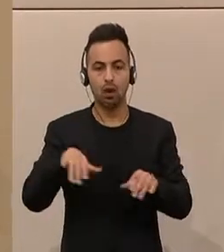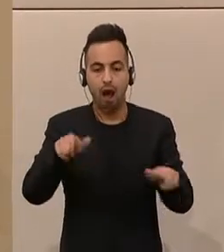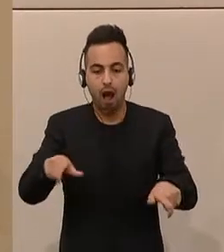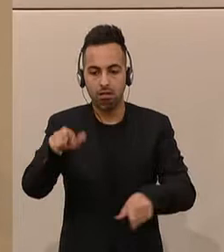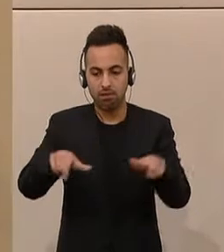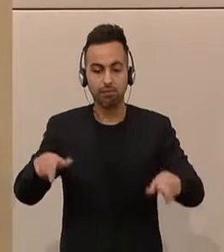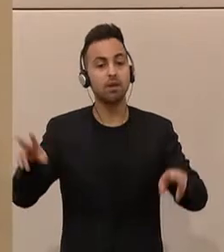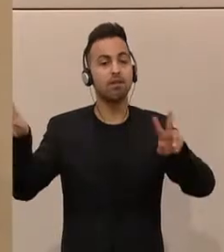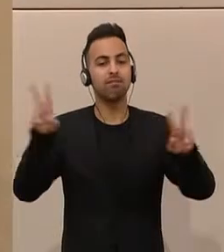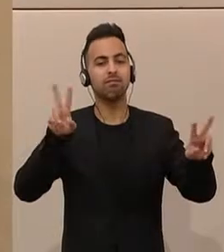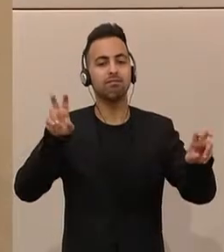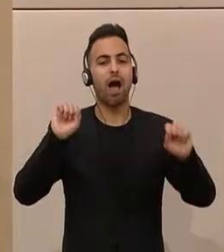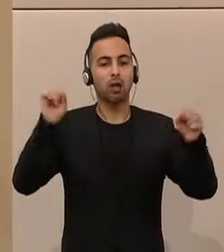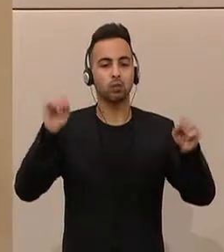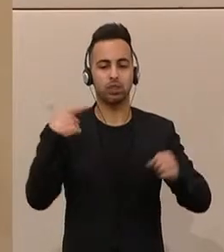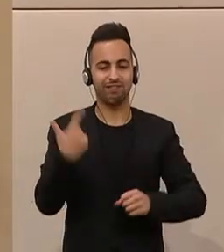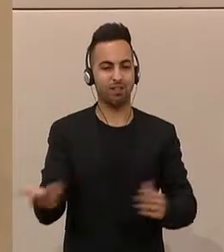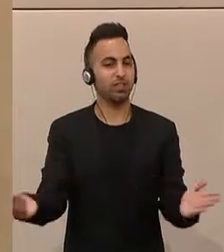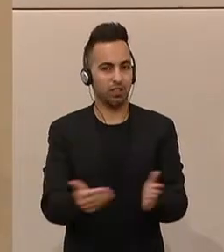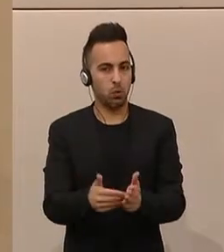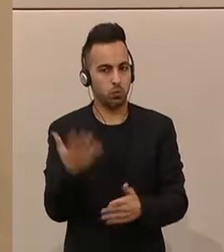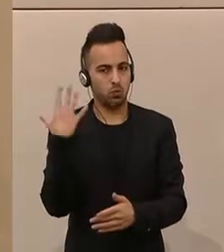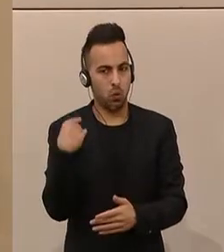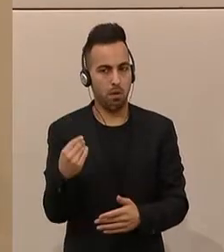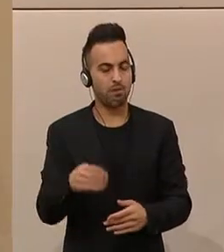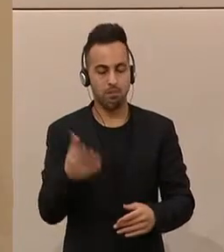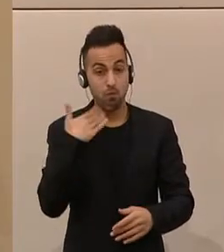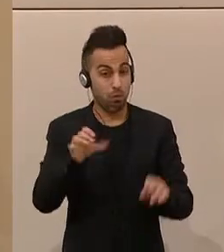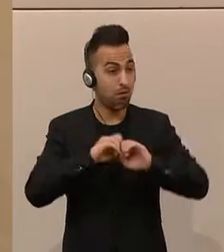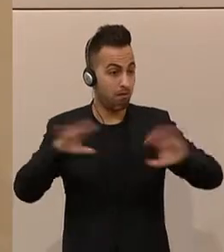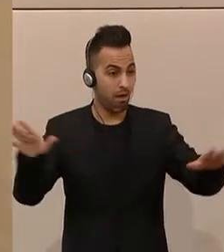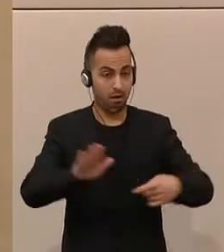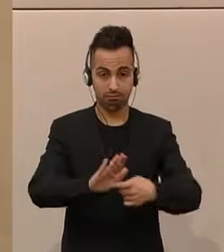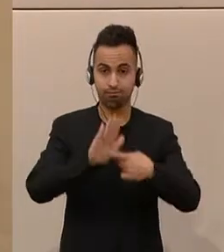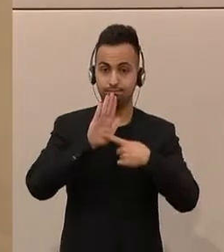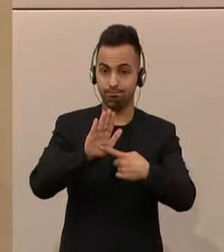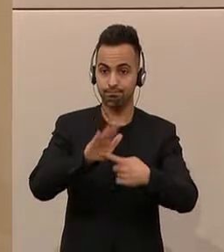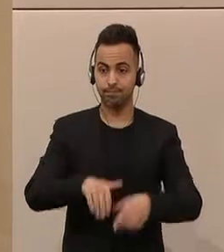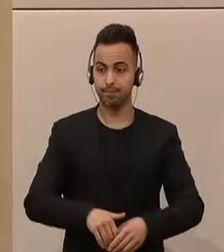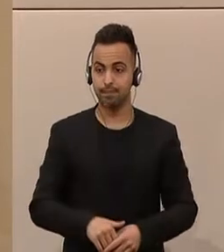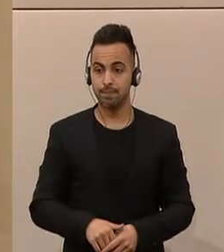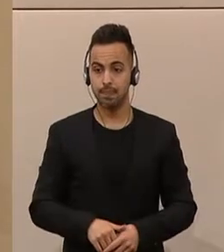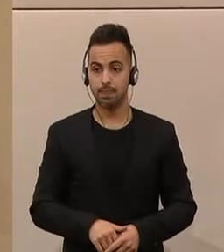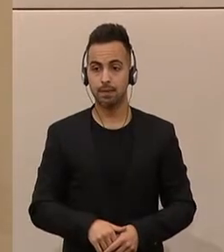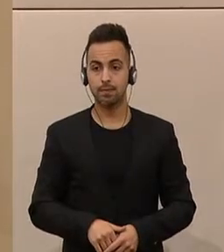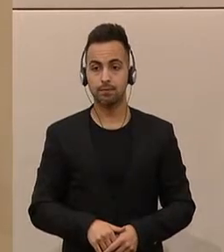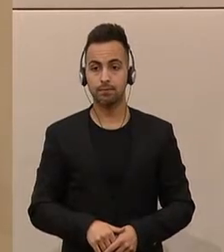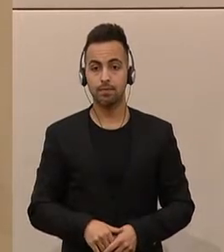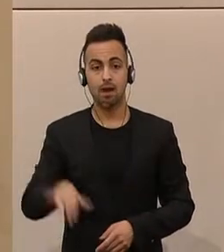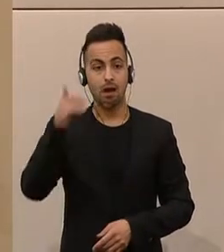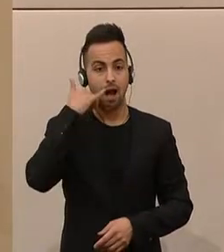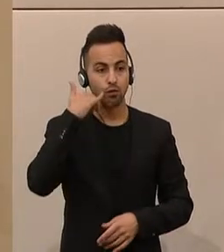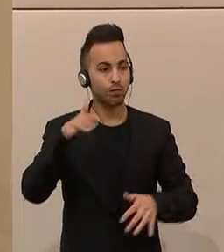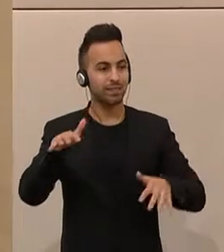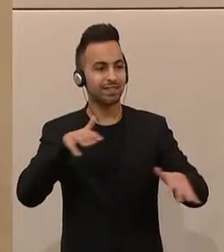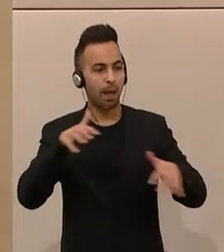worden über die Aktion 20.000. Und nur noch einmal, um das klarzustellen. Es ist dieses Sammelruf-Sammeltaxi bis erwähnt